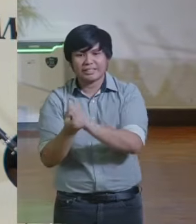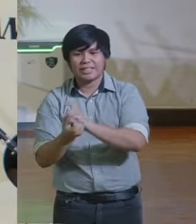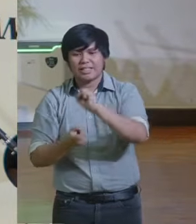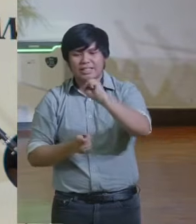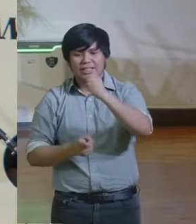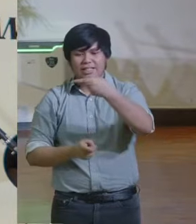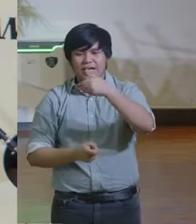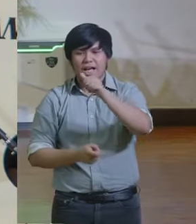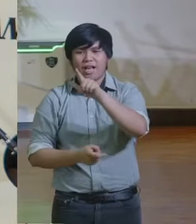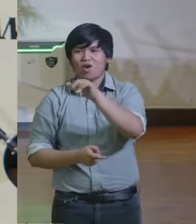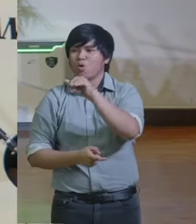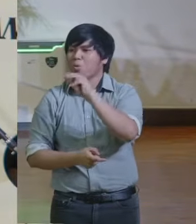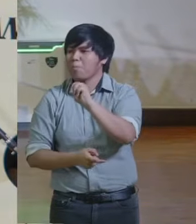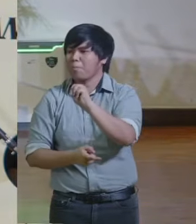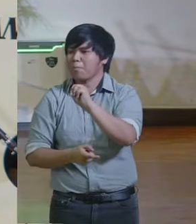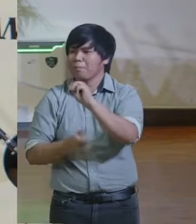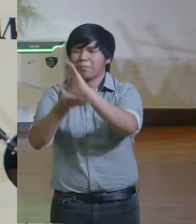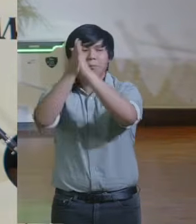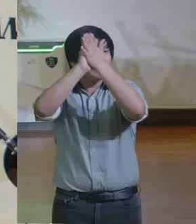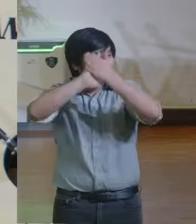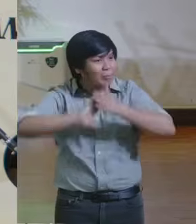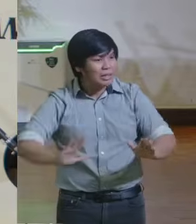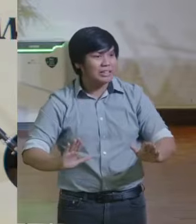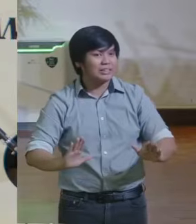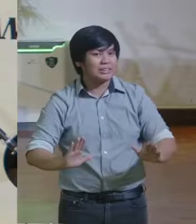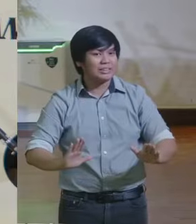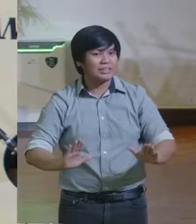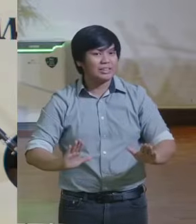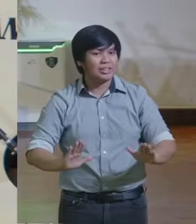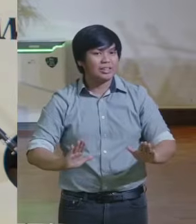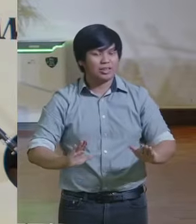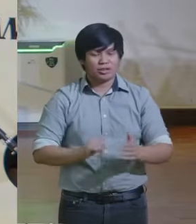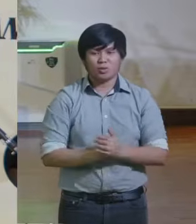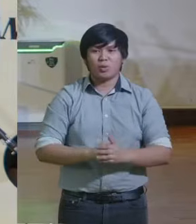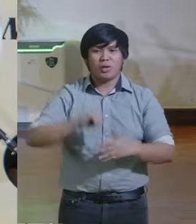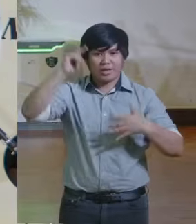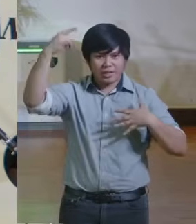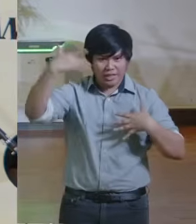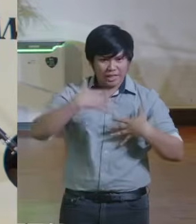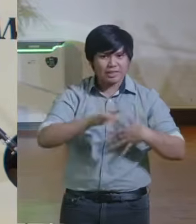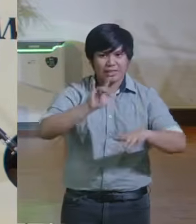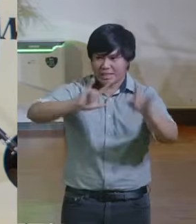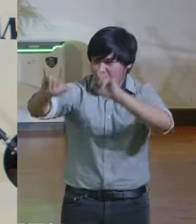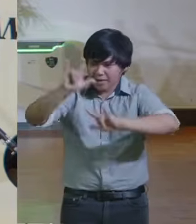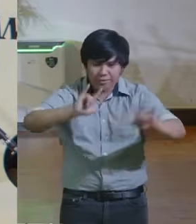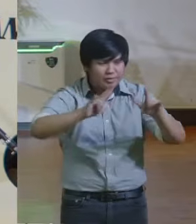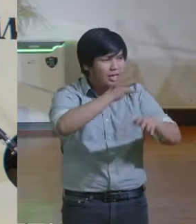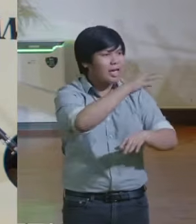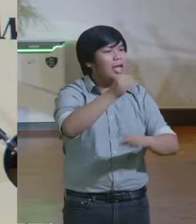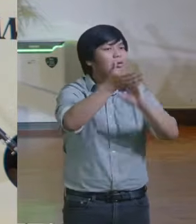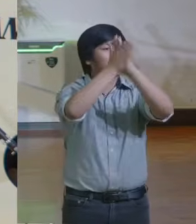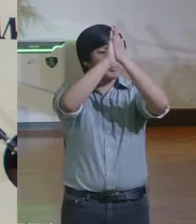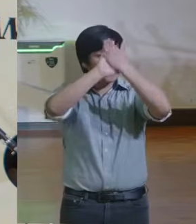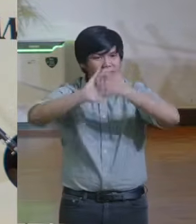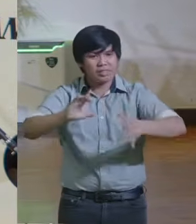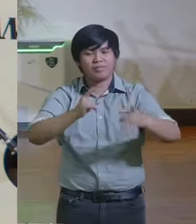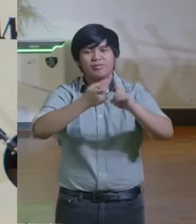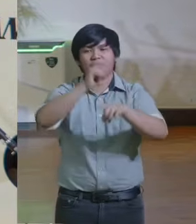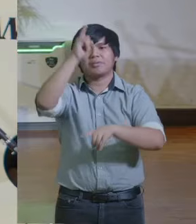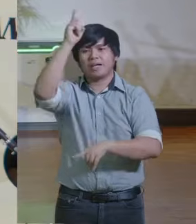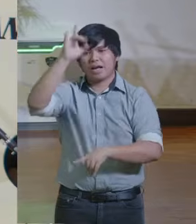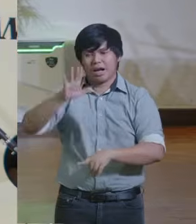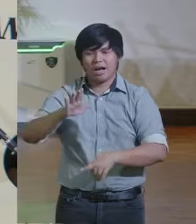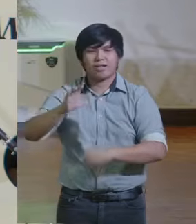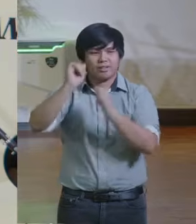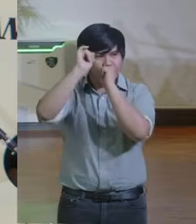shalom. No? Grace to you and peace from God our Father and the Lord